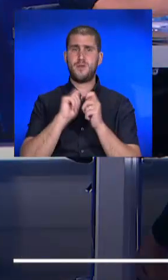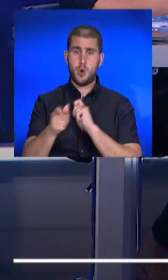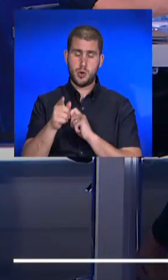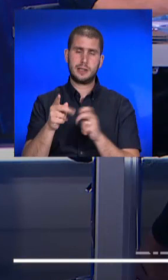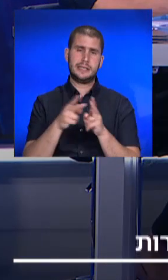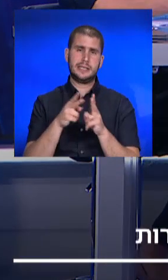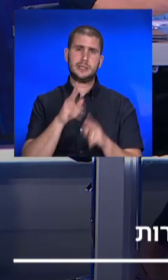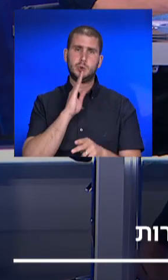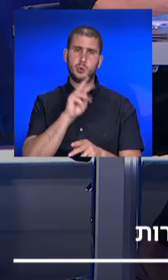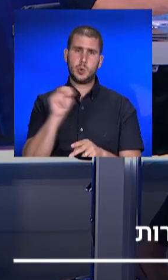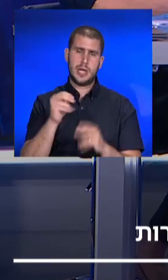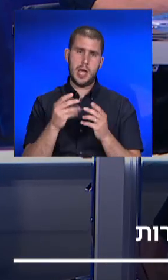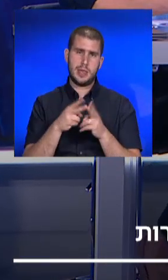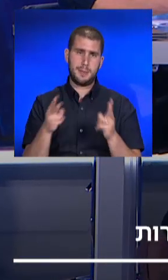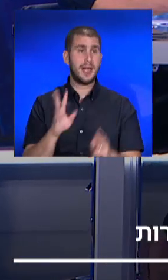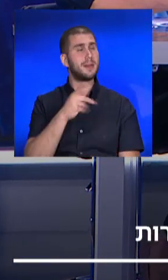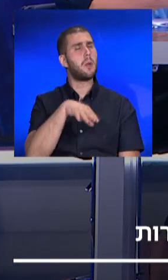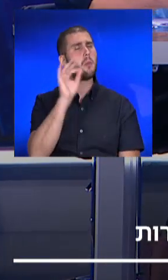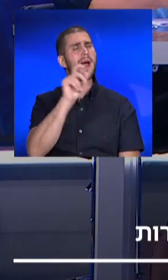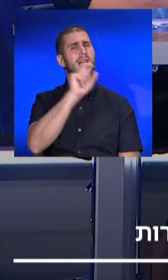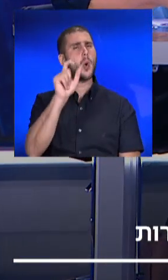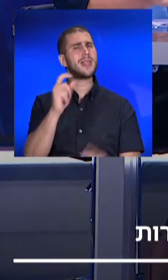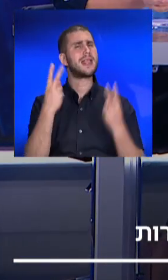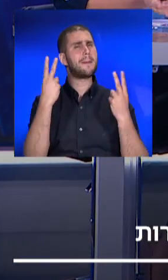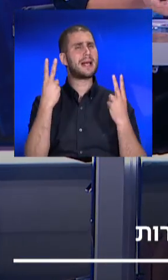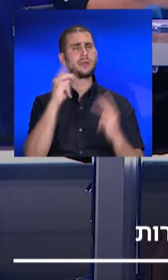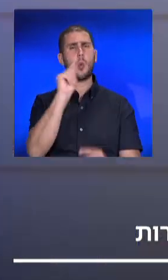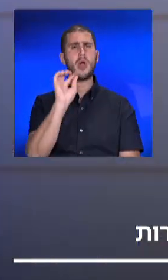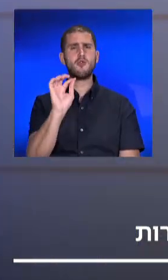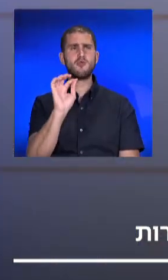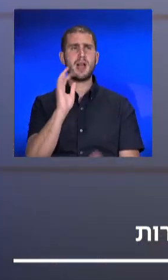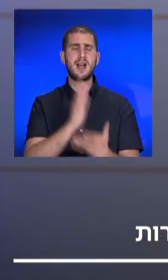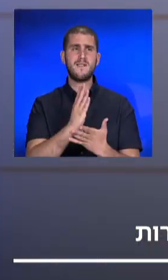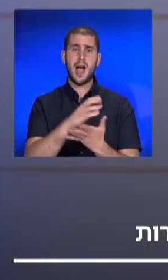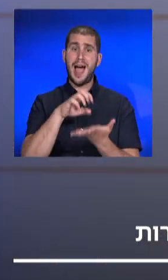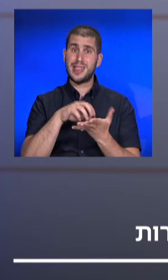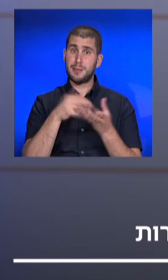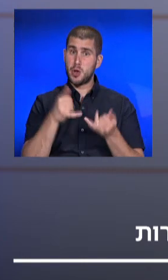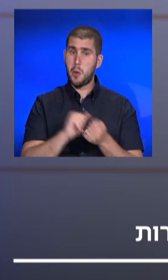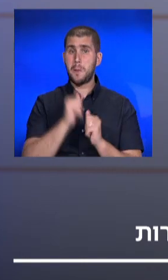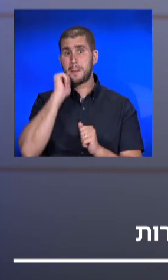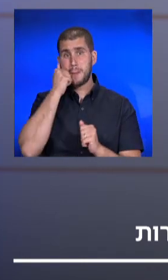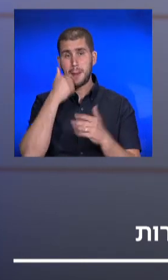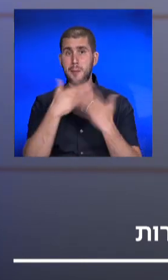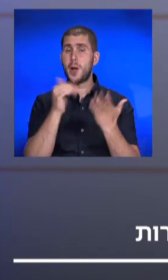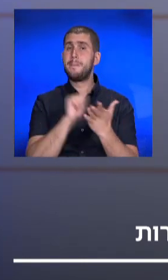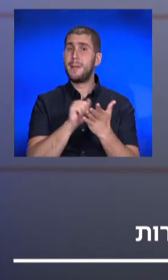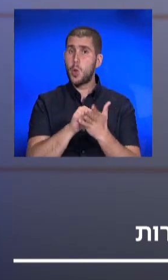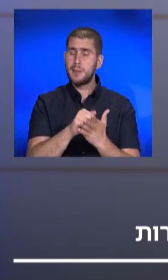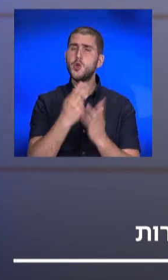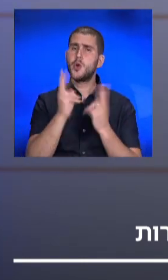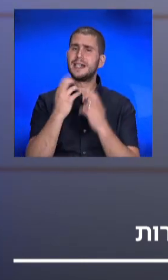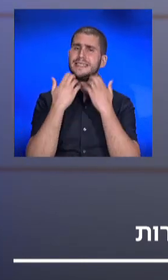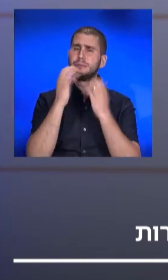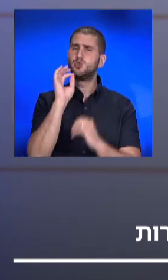ייפטר. אם אתה צריך לבחור את הכותרת המרכזית, או אולי זאת של האתרים כבר הלילה, או מחר בבוקר בעיתונים, זה יותר הסיפור הזה